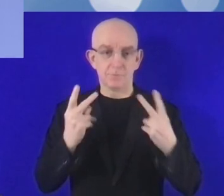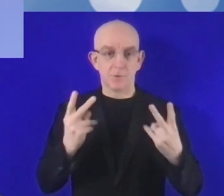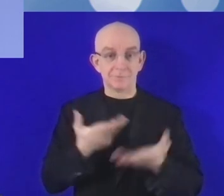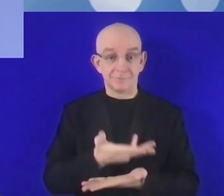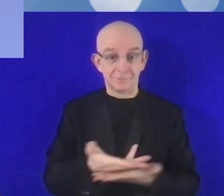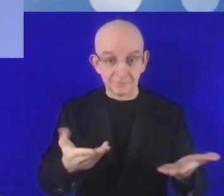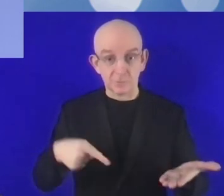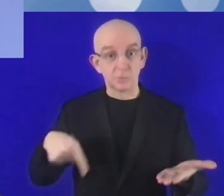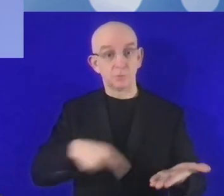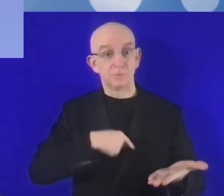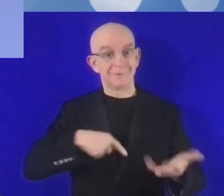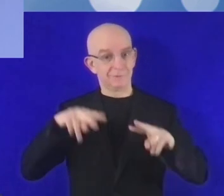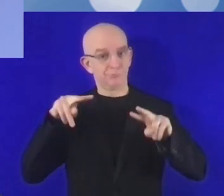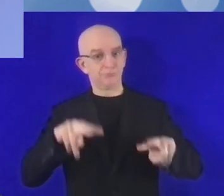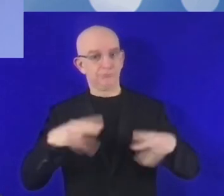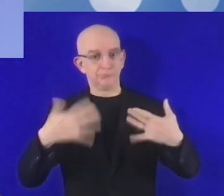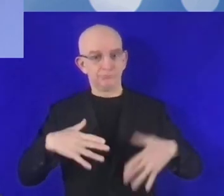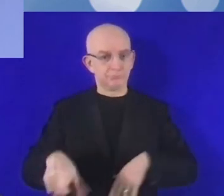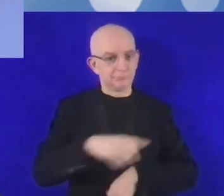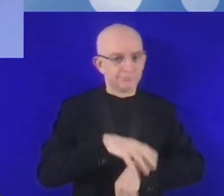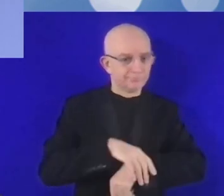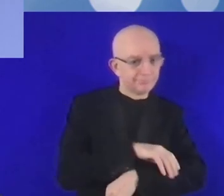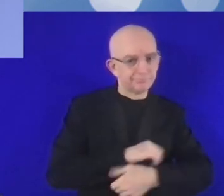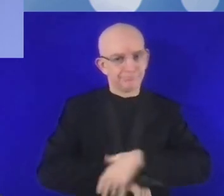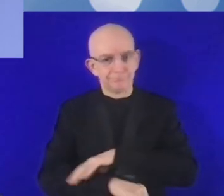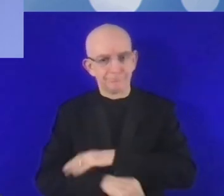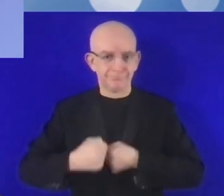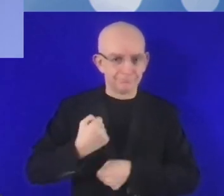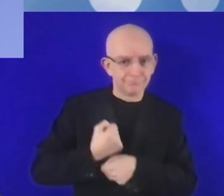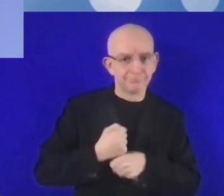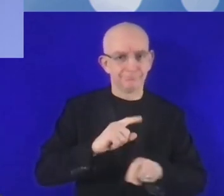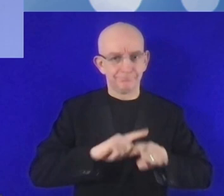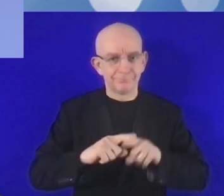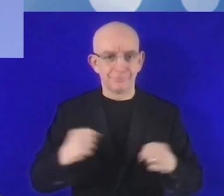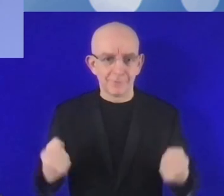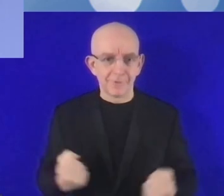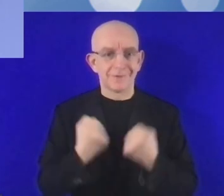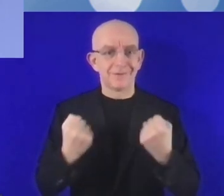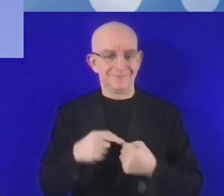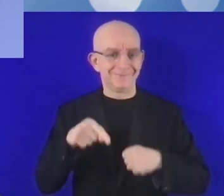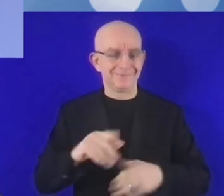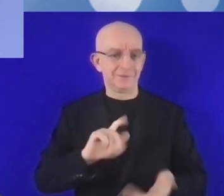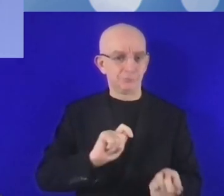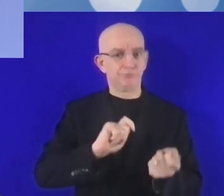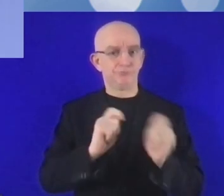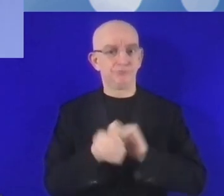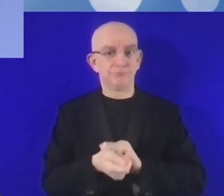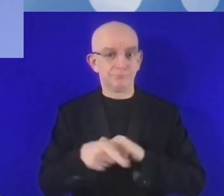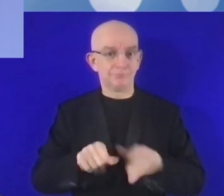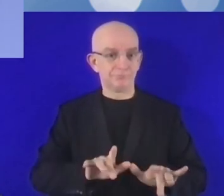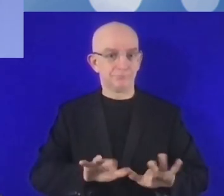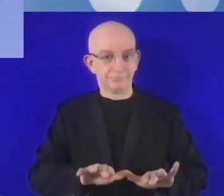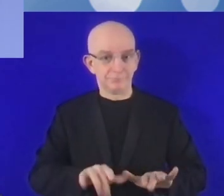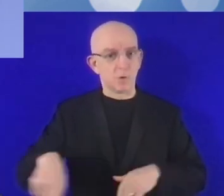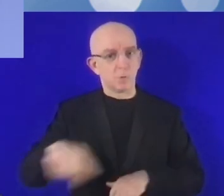说我们是非常荣幸主办这个和接待这个会议。我非